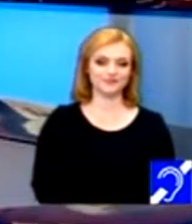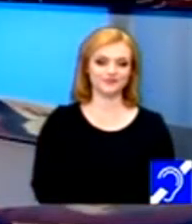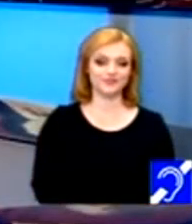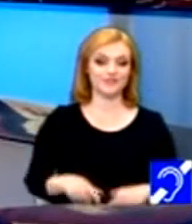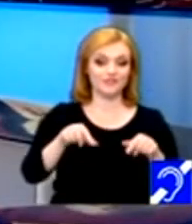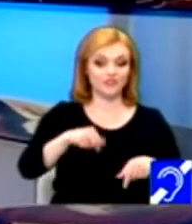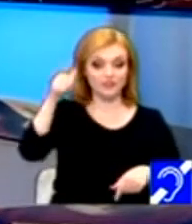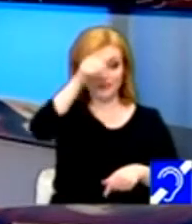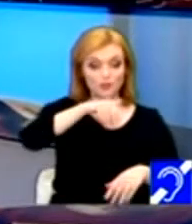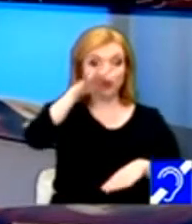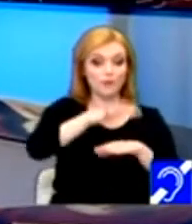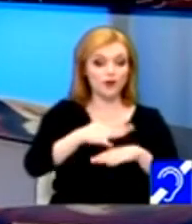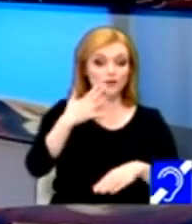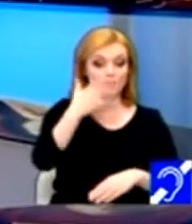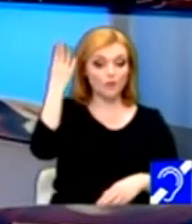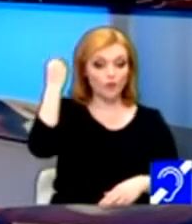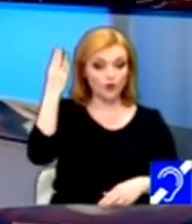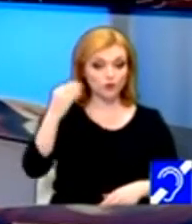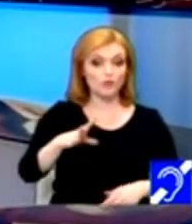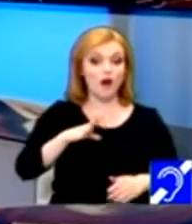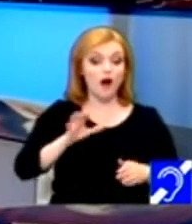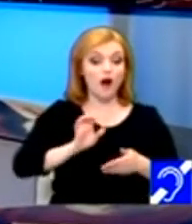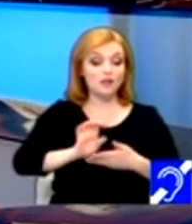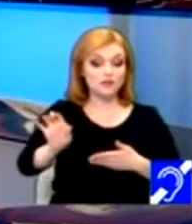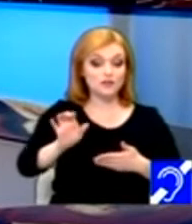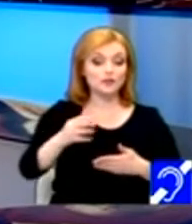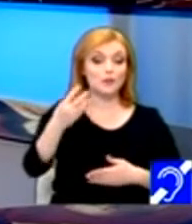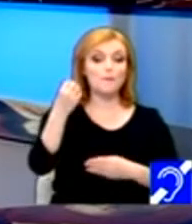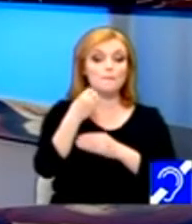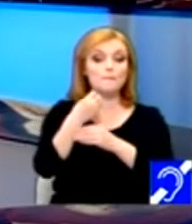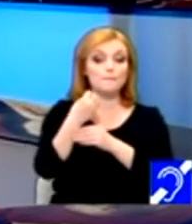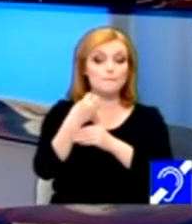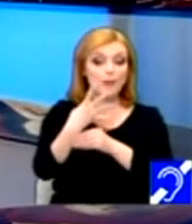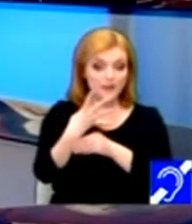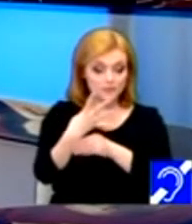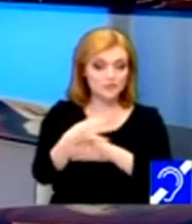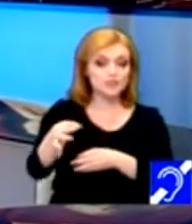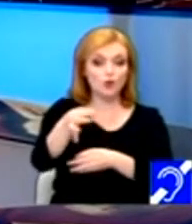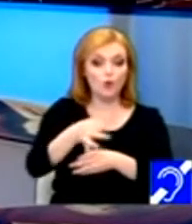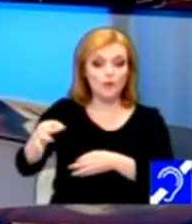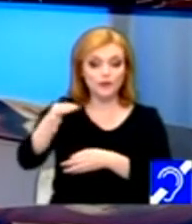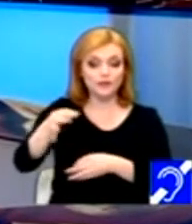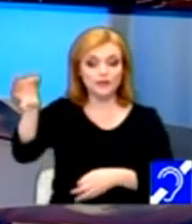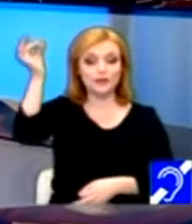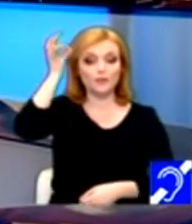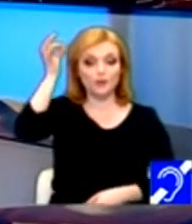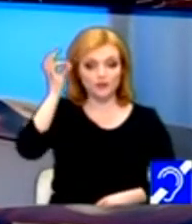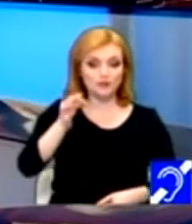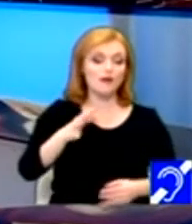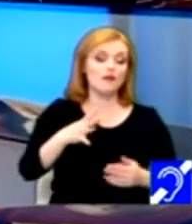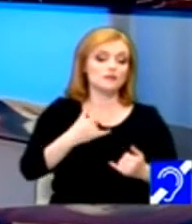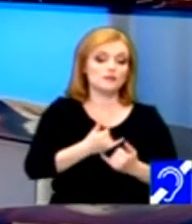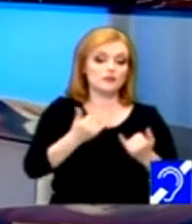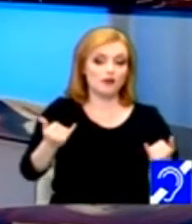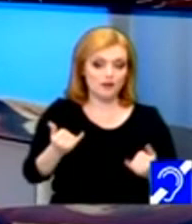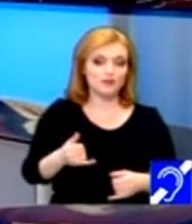În acest an, Banca Națională a Moldovei a lansat 14 monede comemorative și jubiliare din aur și argint, dedicate